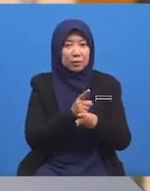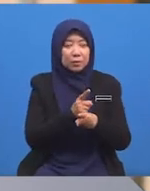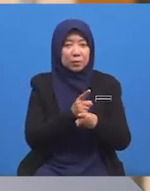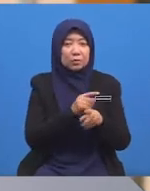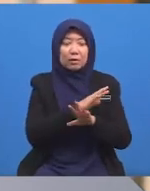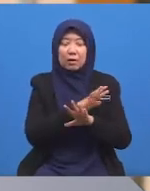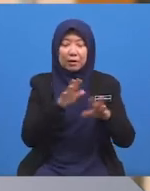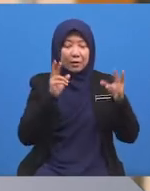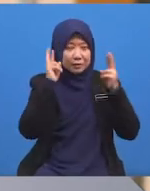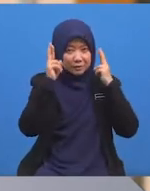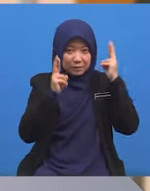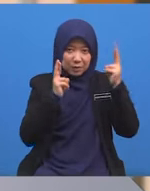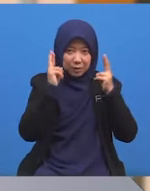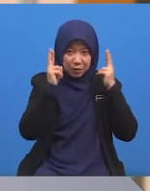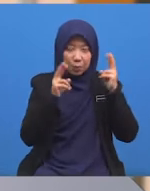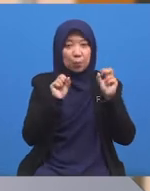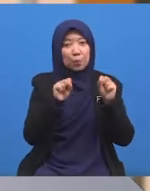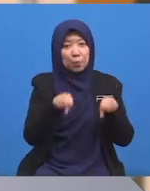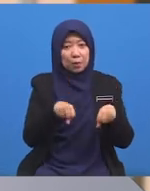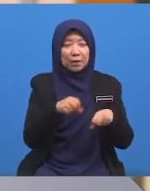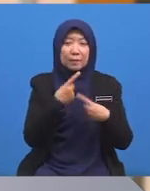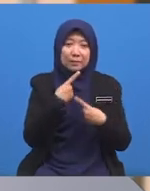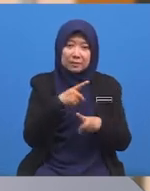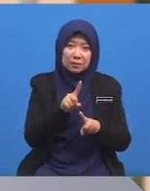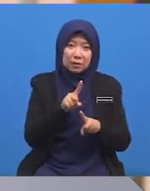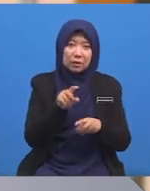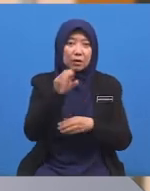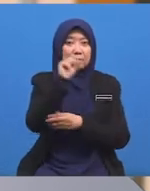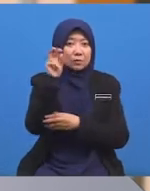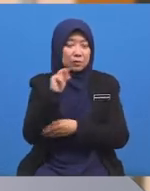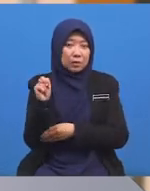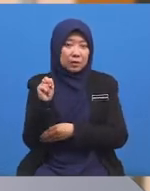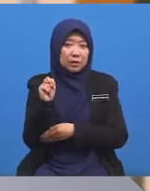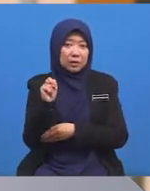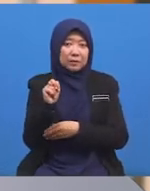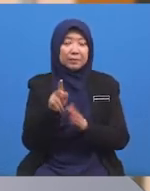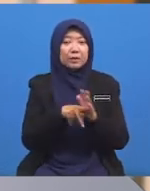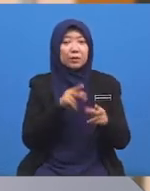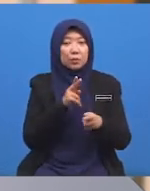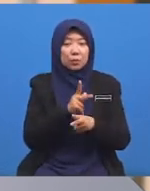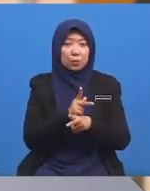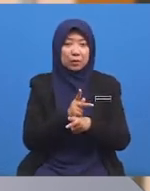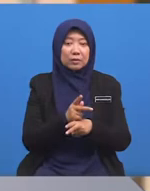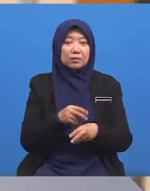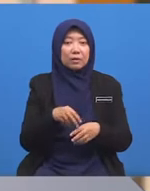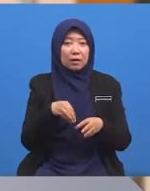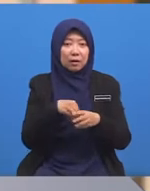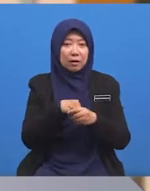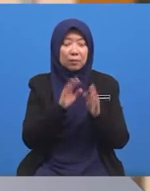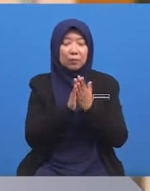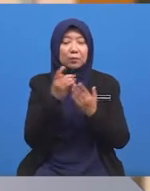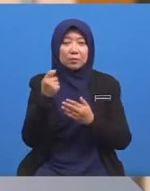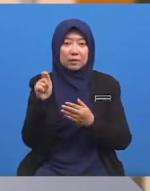risau. Kamu boleh menjawab soalan pengukuhan dari buku teks Sains Tahun